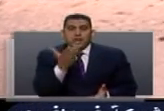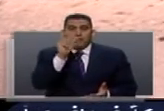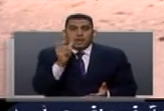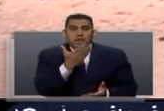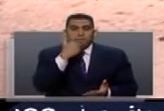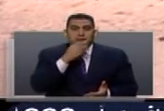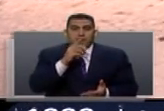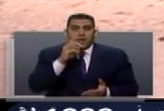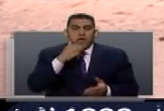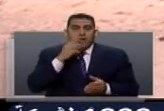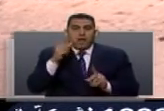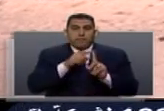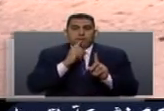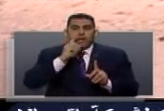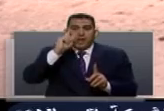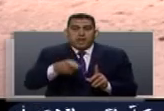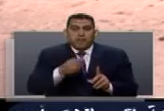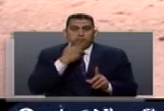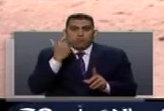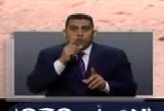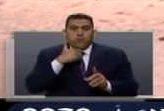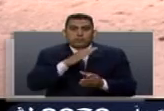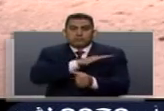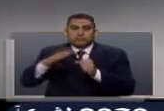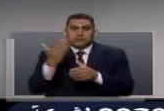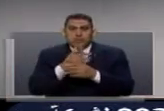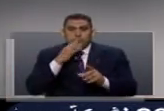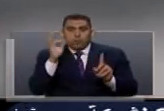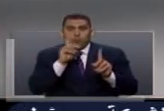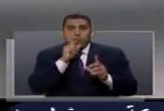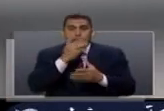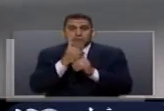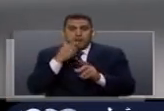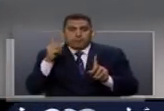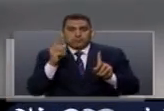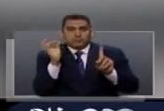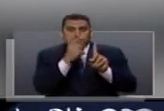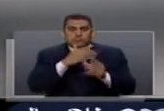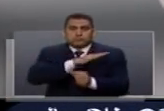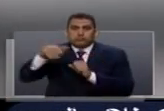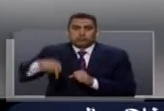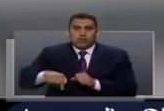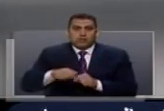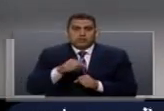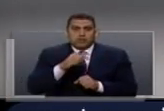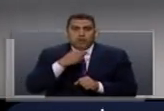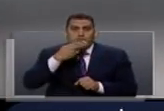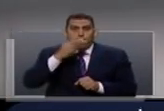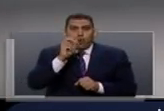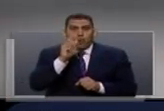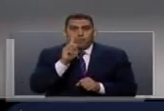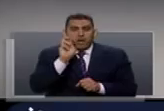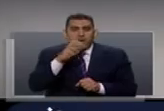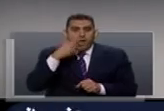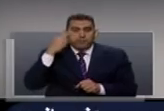النبويه الناس اللي امروا النبي باغتيالها لمجرد ان هي انتقدته ا الناس اللي صفاها لمجرد ان هي كانت لها راي عقب بن ابي